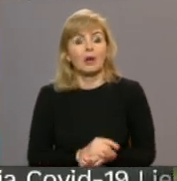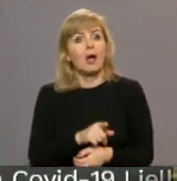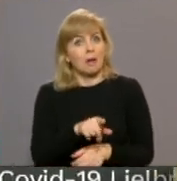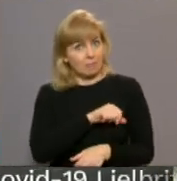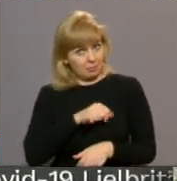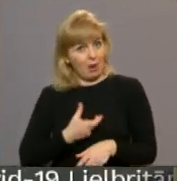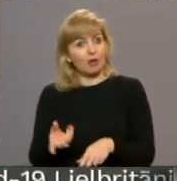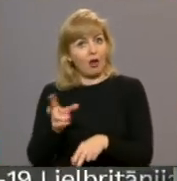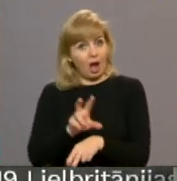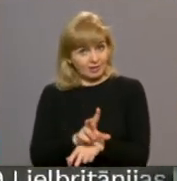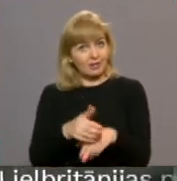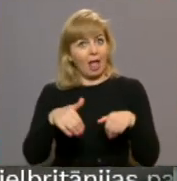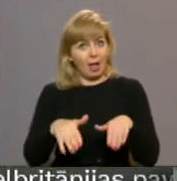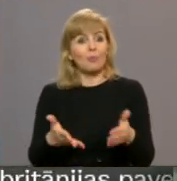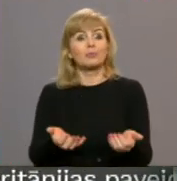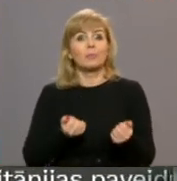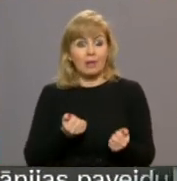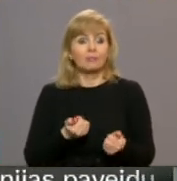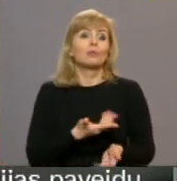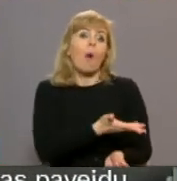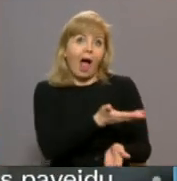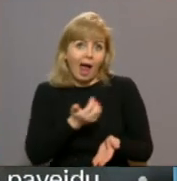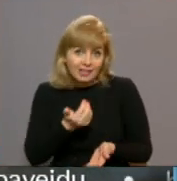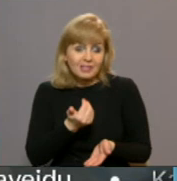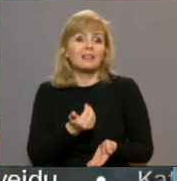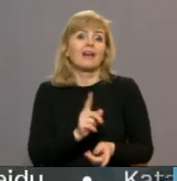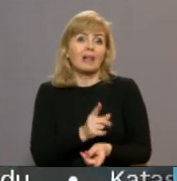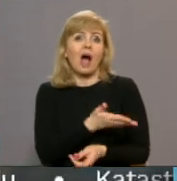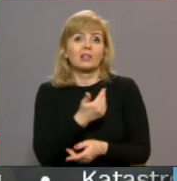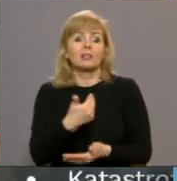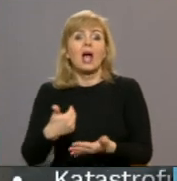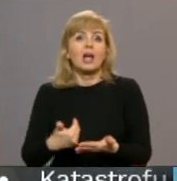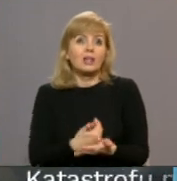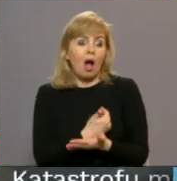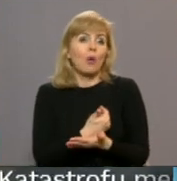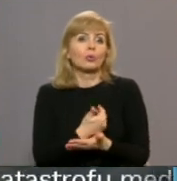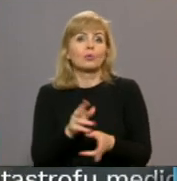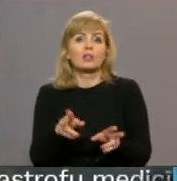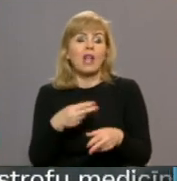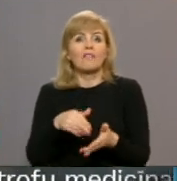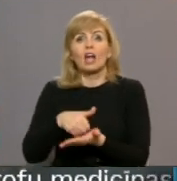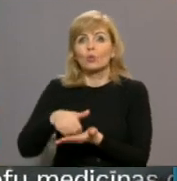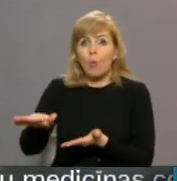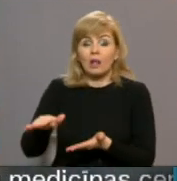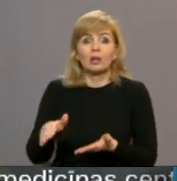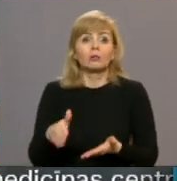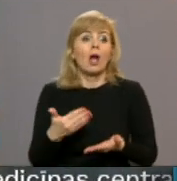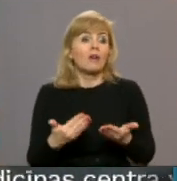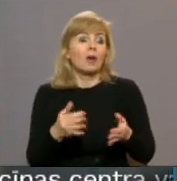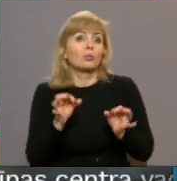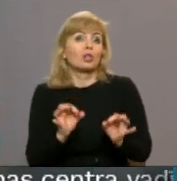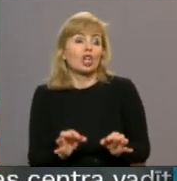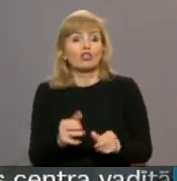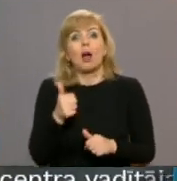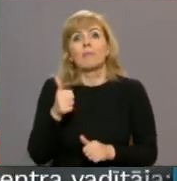atnācis esat, tātad lēmums ir pieņemts. Jā, jau aizsanitāras. Viss jaunais jau, nu nevajag tā viņu varbūt arī noliekt, ja, ka tas ir tiešām labs, ja, un